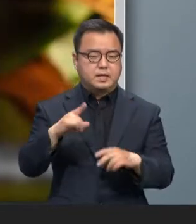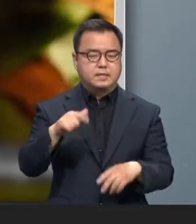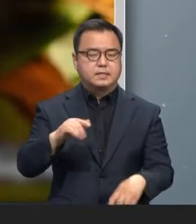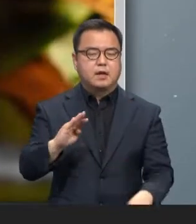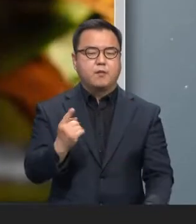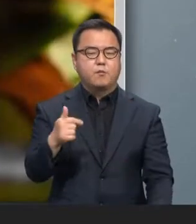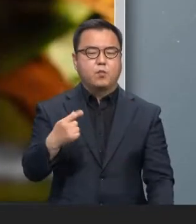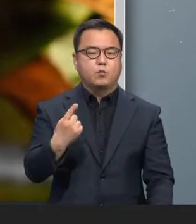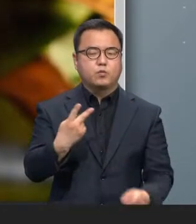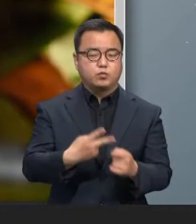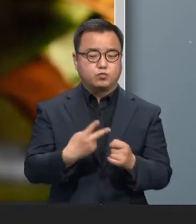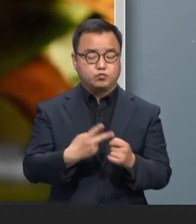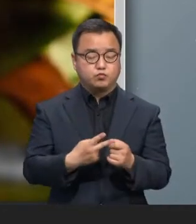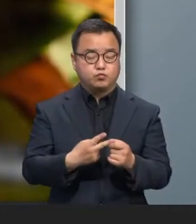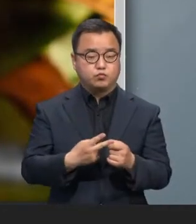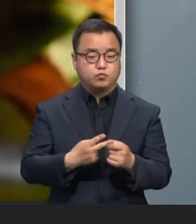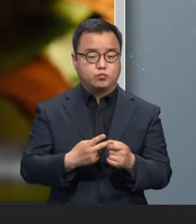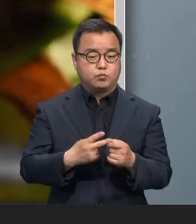번째 사업입니다.